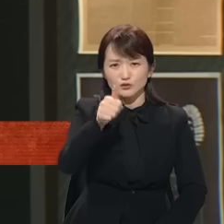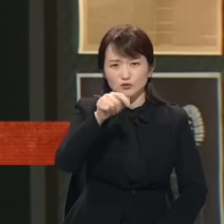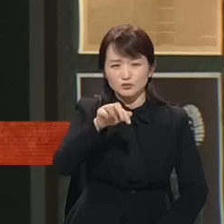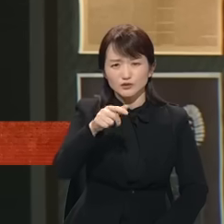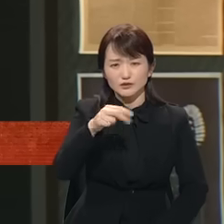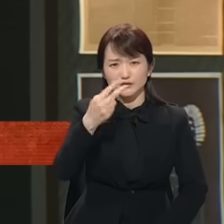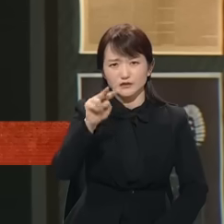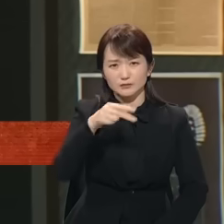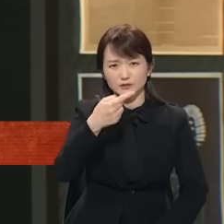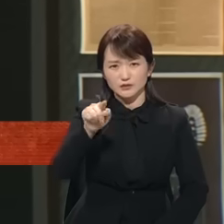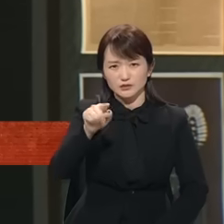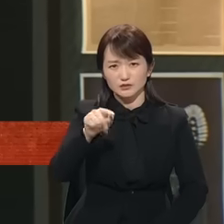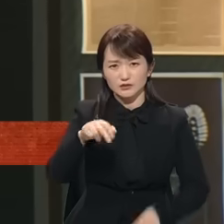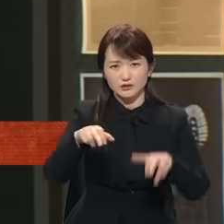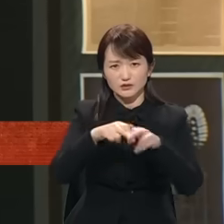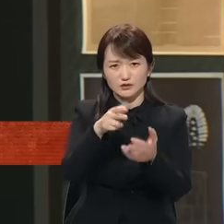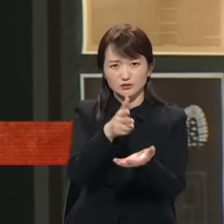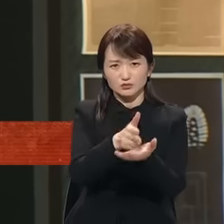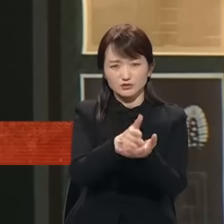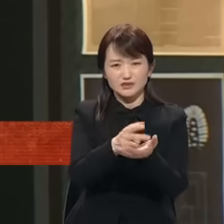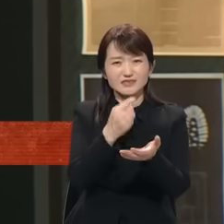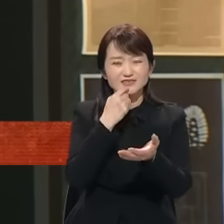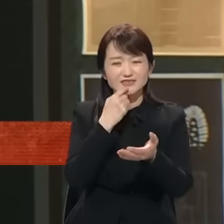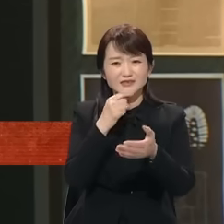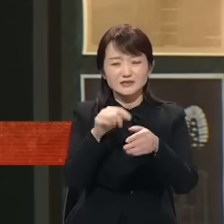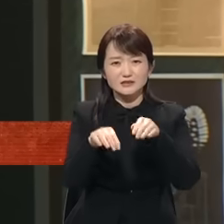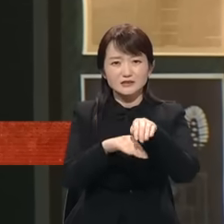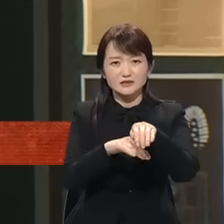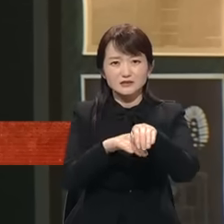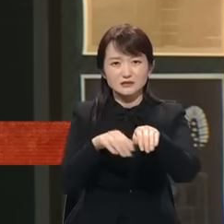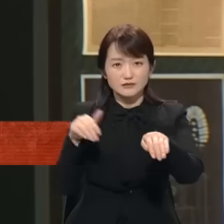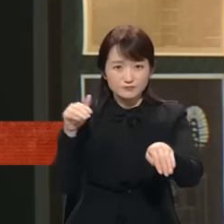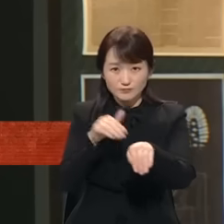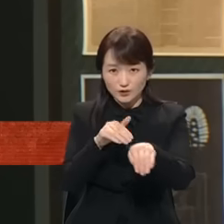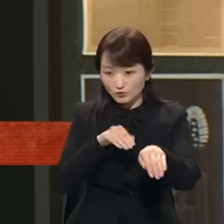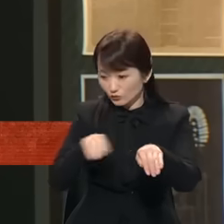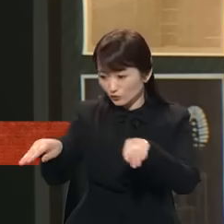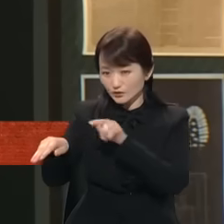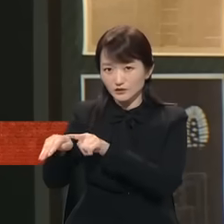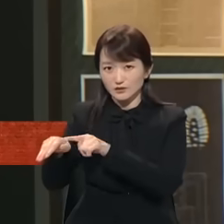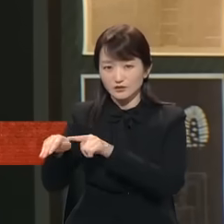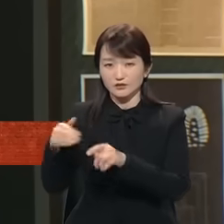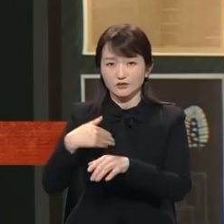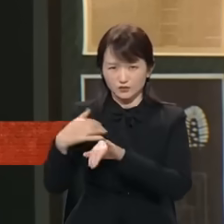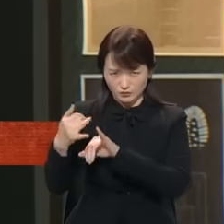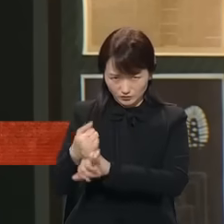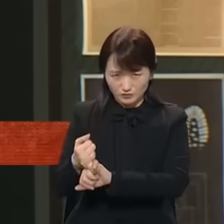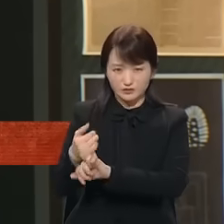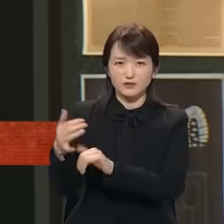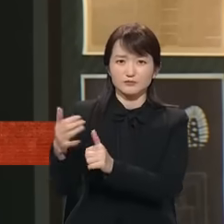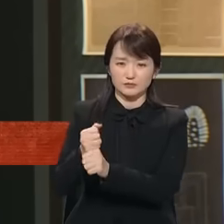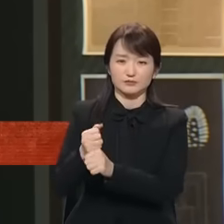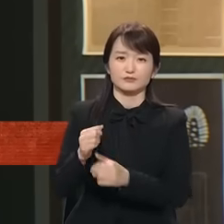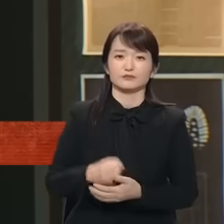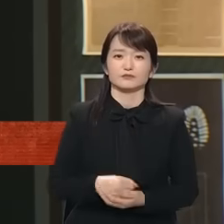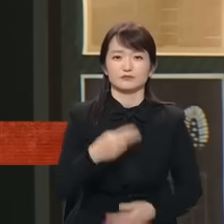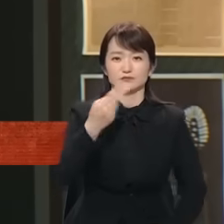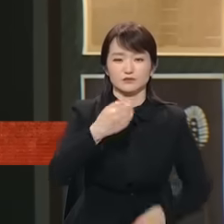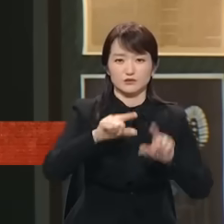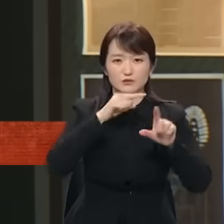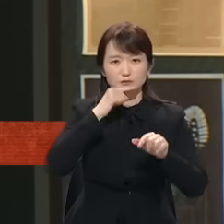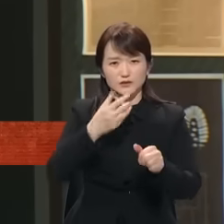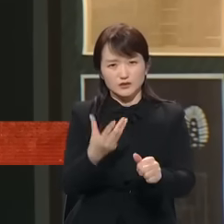구역에 세어나오는 은색 소나타들이 맞고 도망간 너 내가 꼭 잡다 하신 김남성 님 2009년 수열지